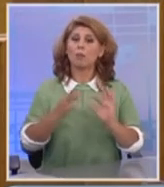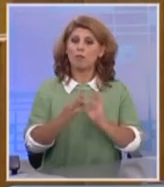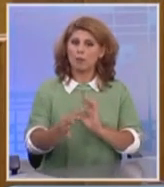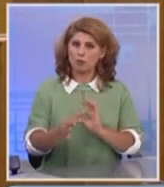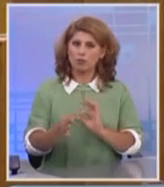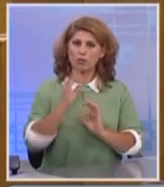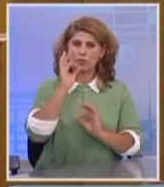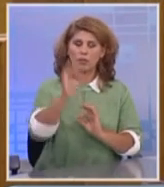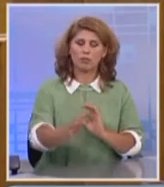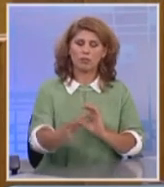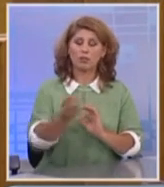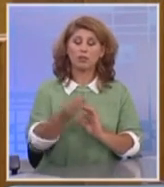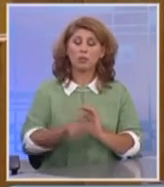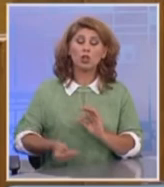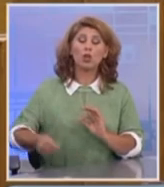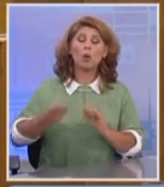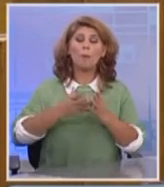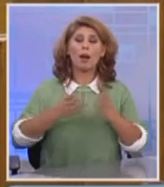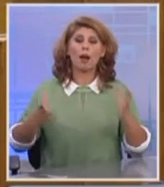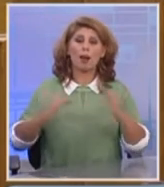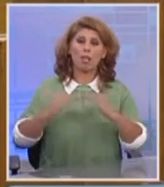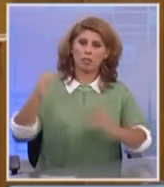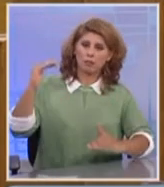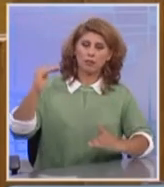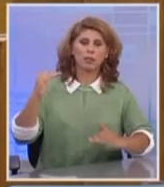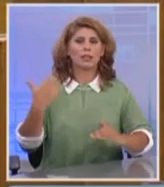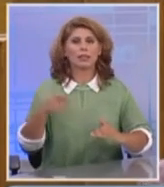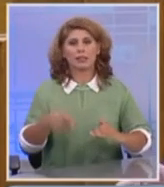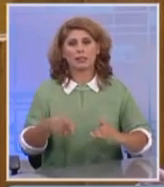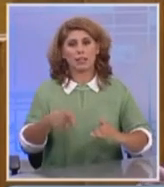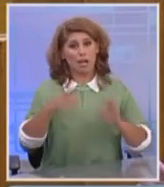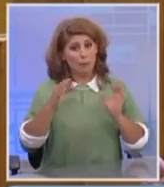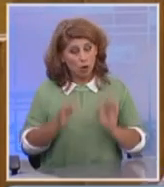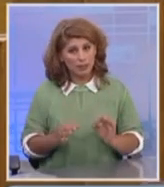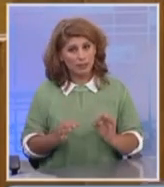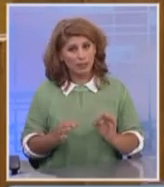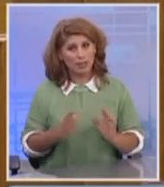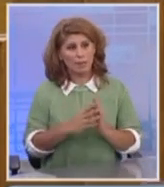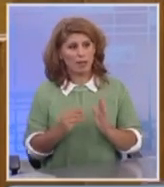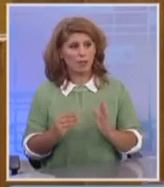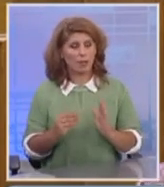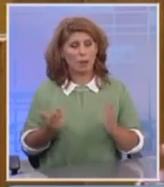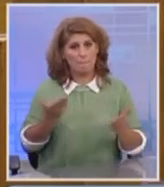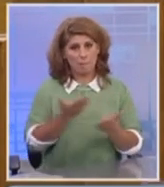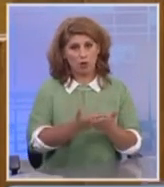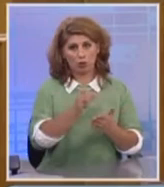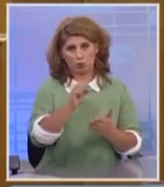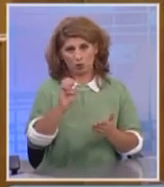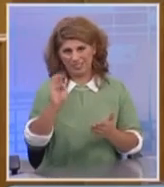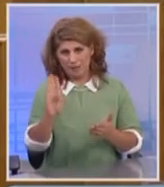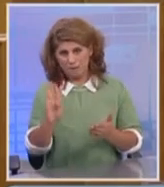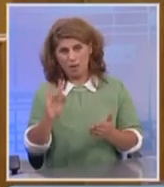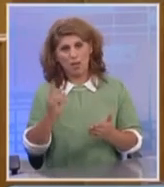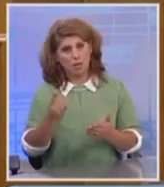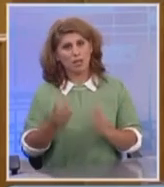οδήγησε σε ακόμα μεγαλύτερες ανισότητες είναι αποκλειστικά, για παράδειγμα, πρόταση του ΣΕΒ ή μόνο της